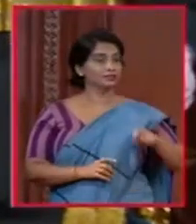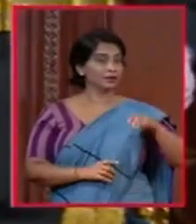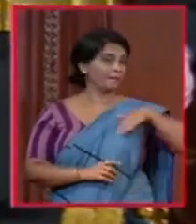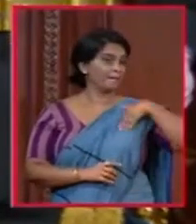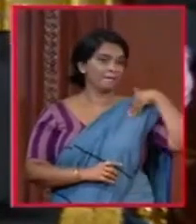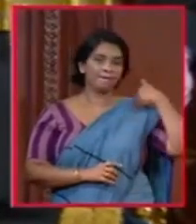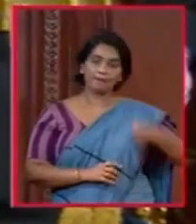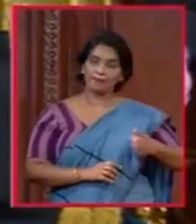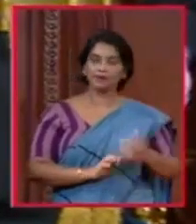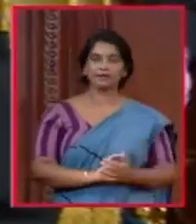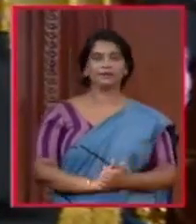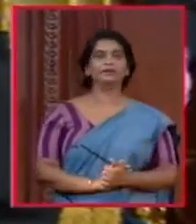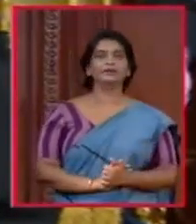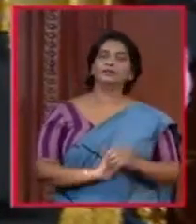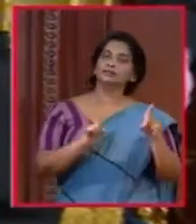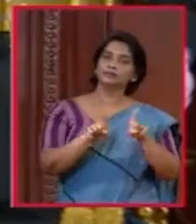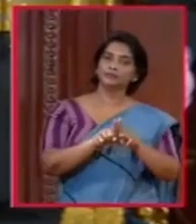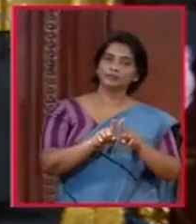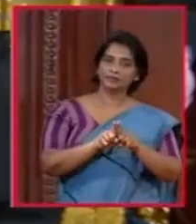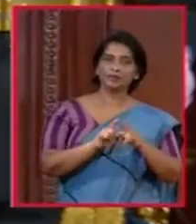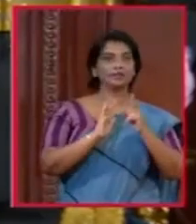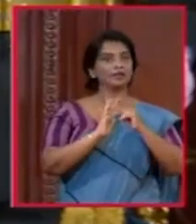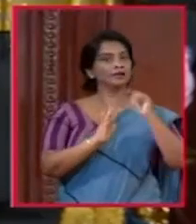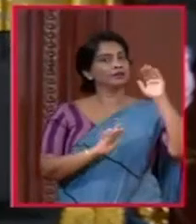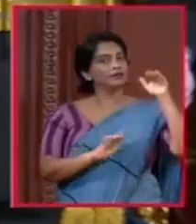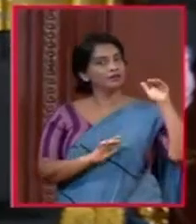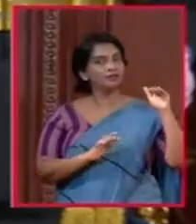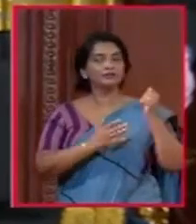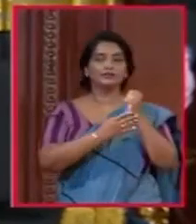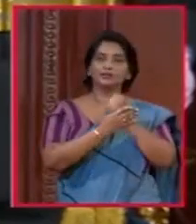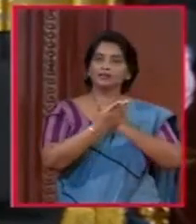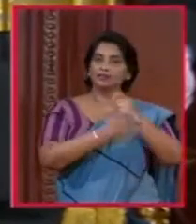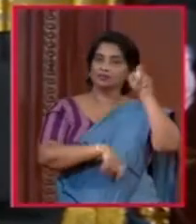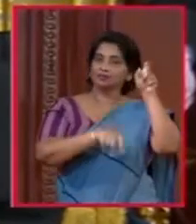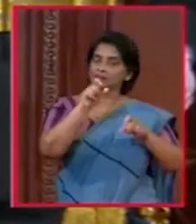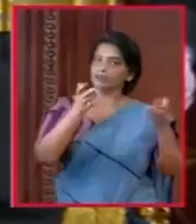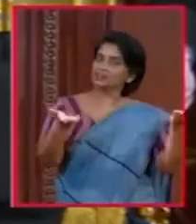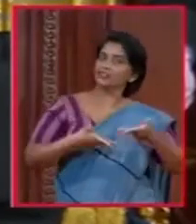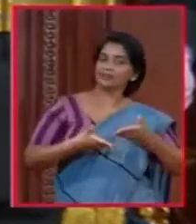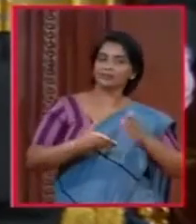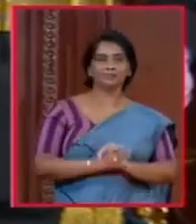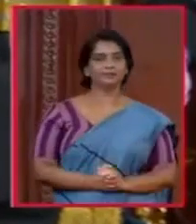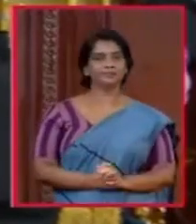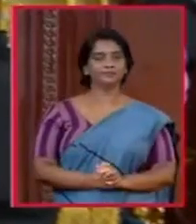අග්‍රවංශකාරතුමා ඒ වගේම ආරාධිත සියලු අමුත්තන්ගෙන් අවසරයි.